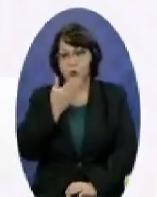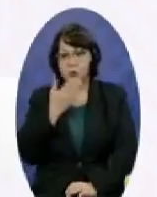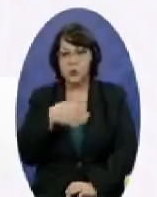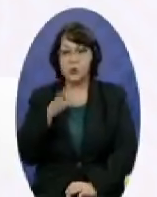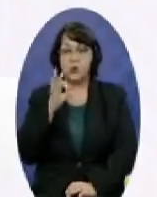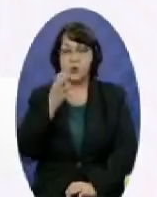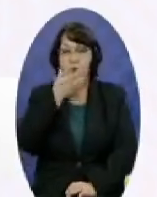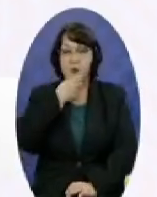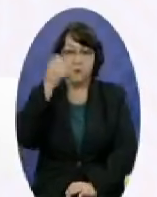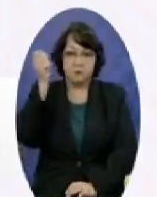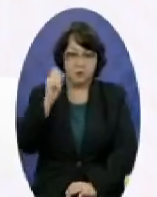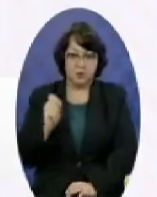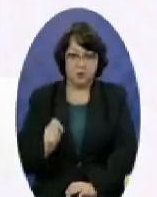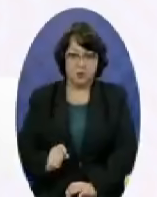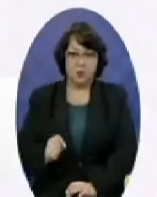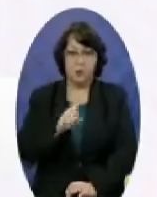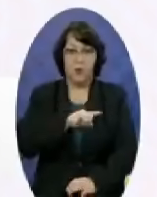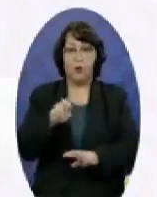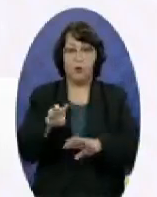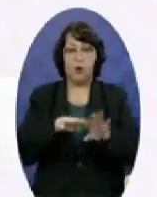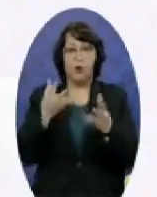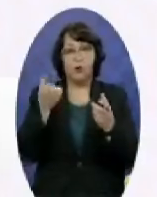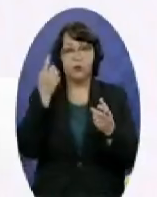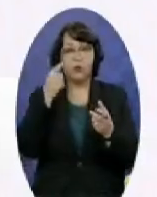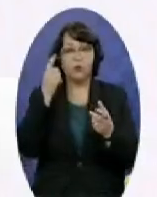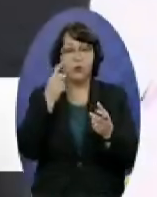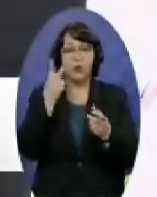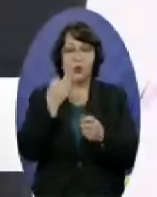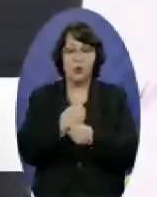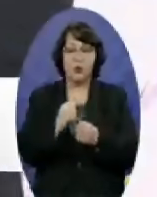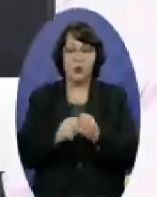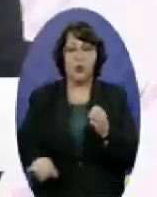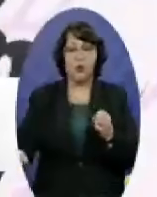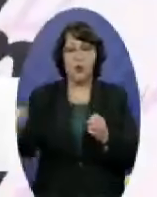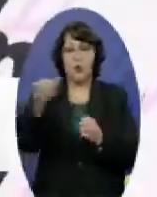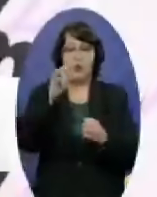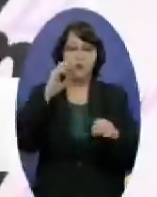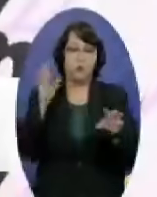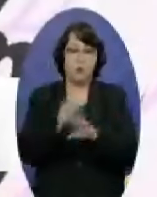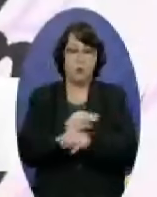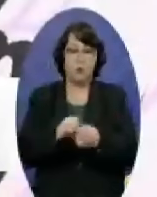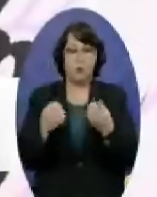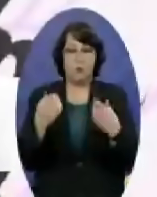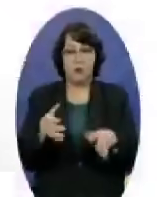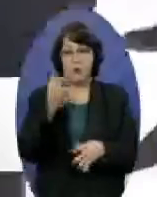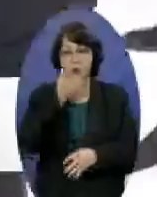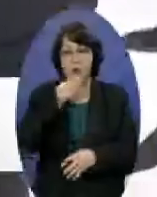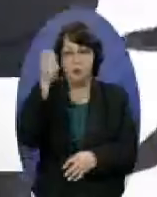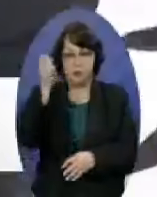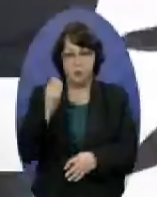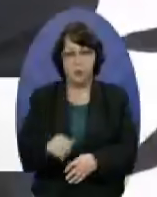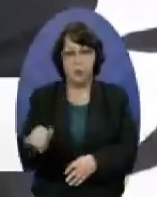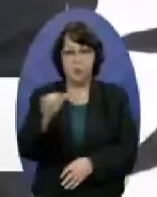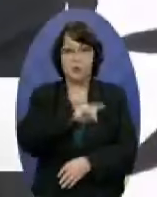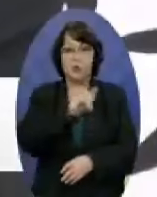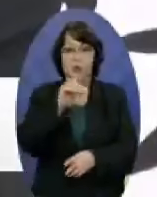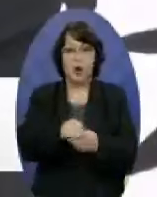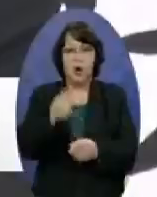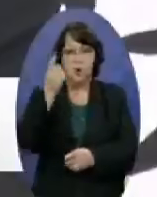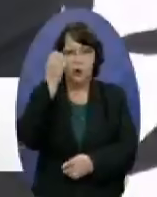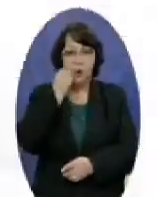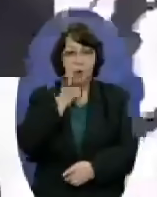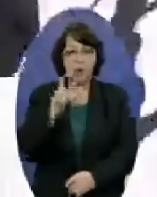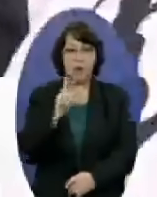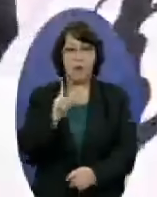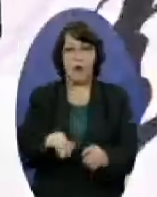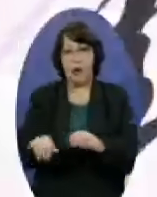шалгуулах уралдаан зэрэг олон арга хэмжээг орон даяар зохион байгуулдаг билээ. Энэ жилийн сайхан бичгтэн улсын уралдаанд оролцогчдын хамгийн ахмад нь